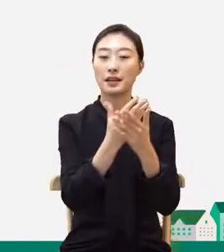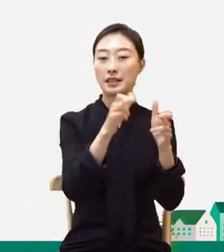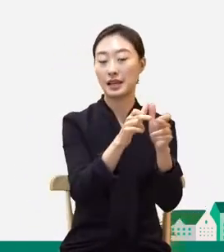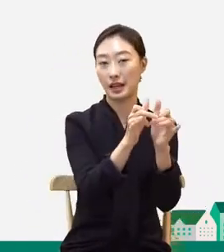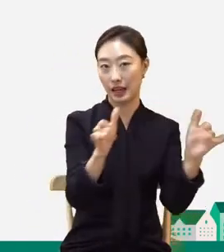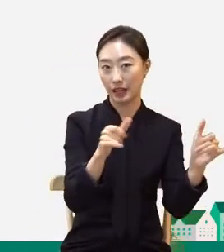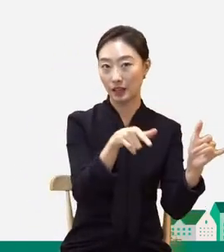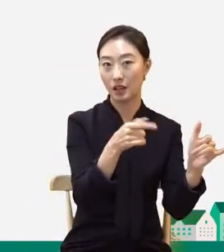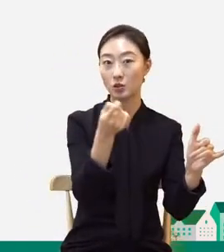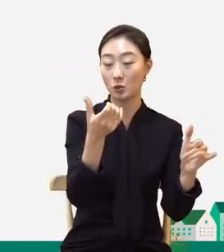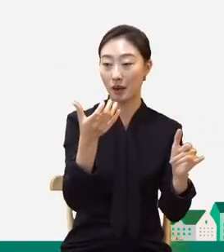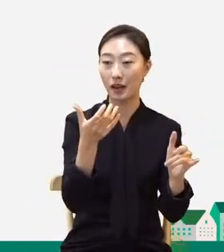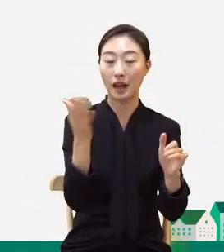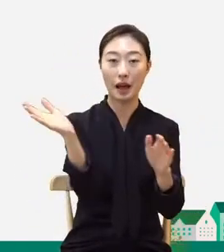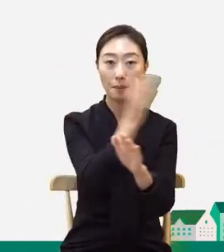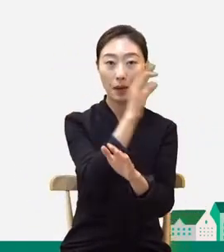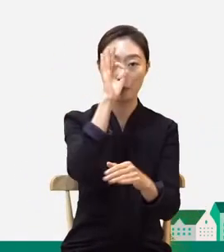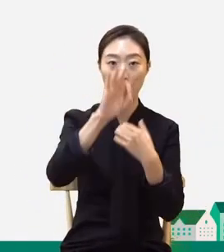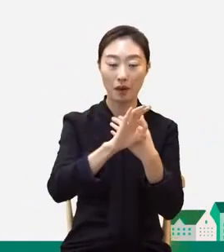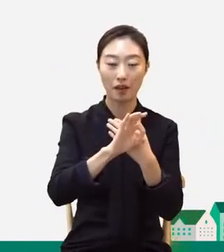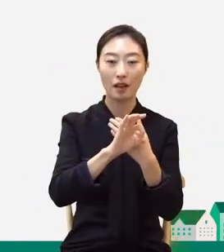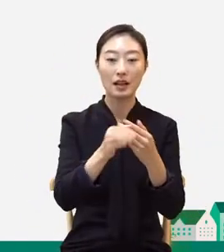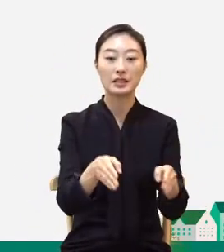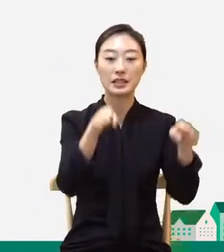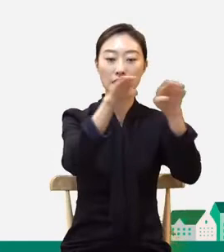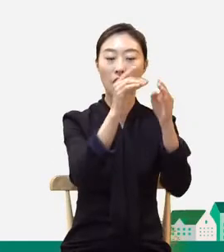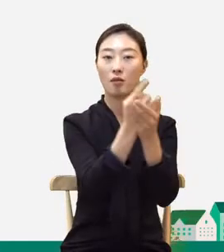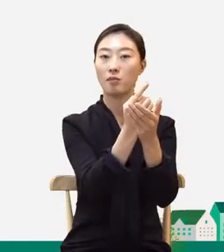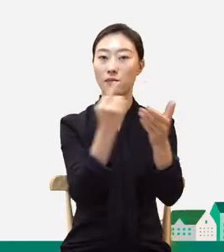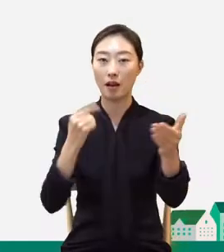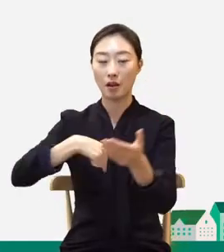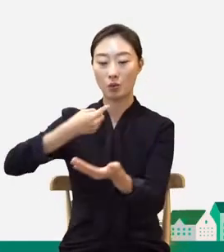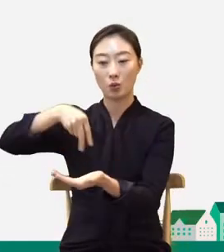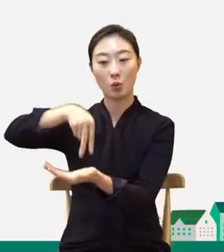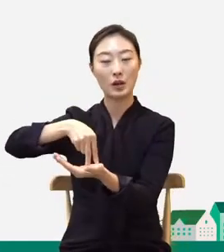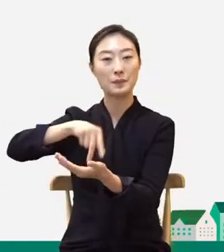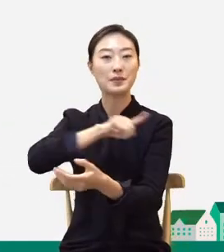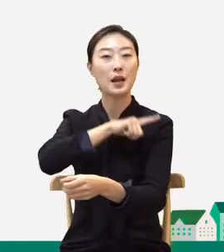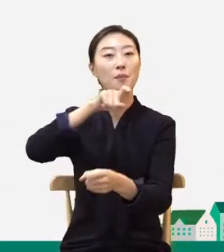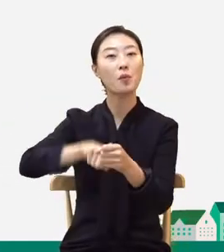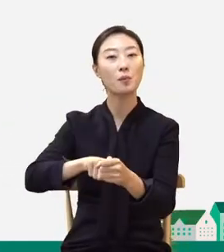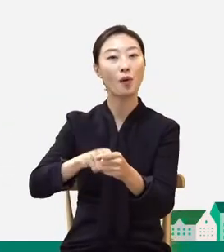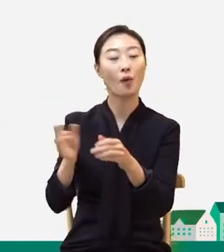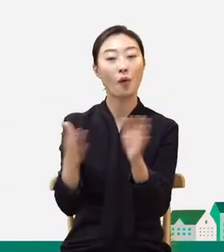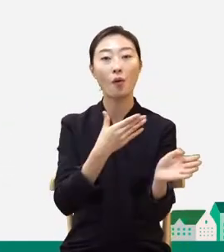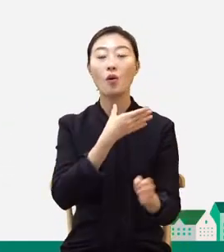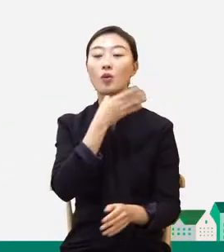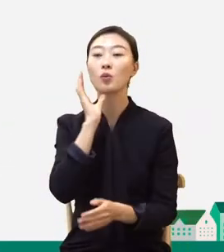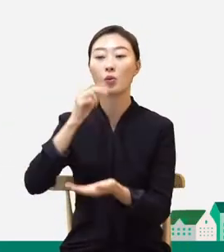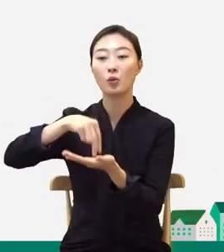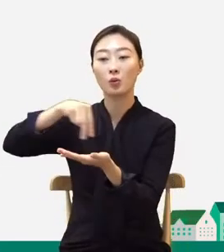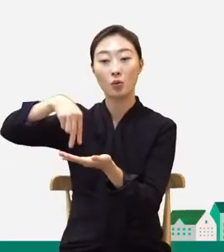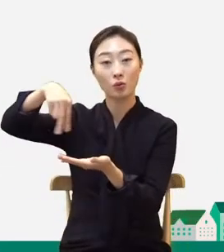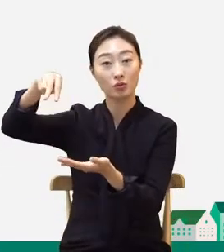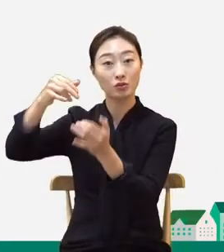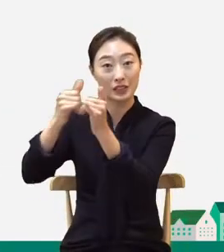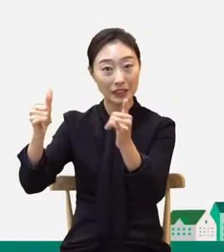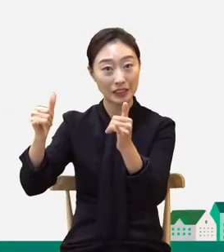같은 경우에는 앞쪽에서 보시면 탈시설하고 독립생활이 이제 목표였고 노숙인 같은